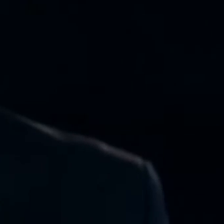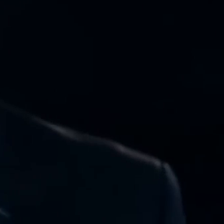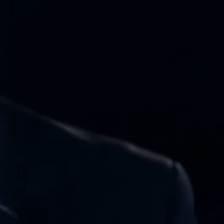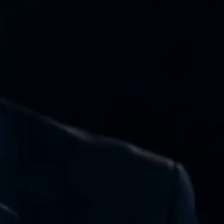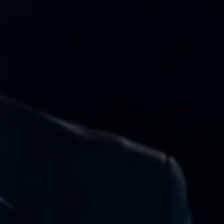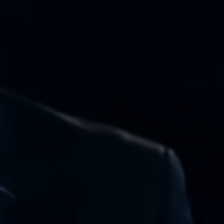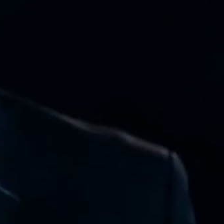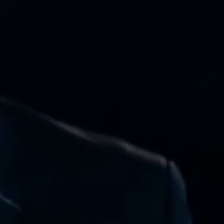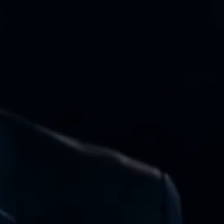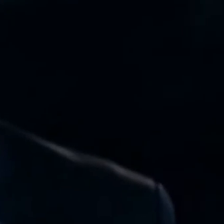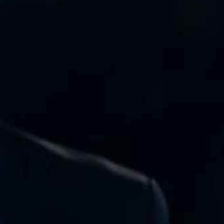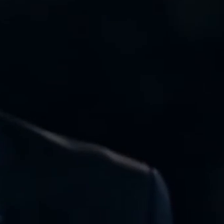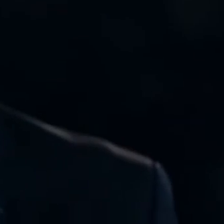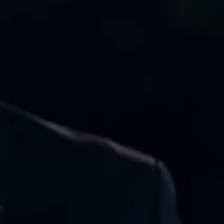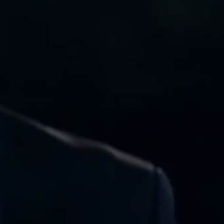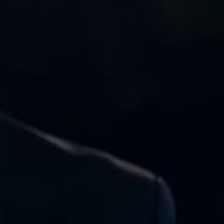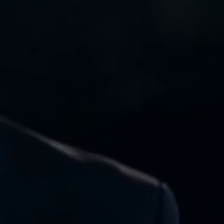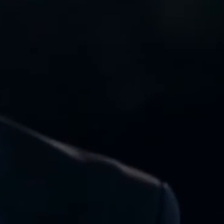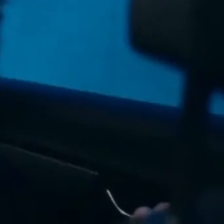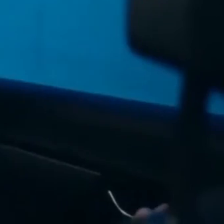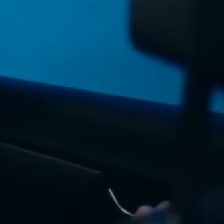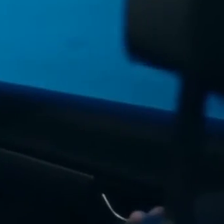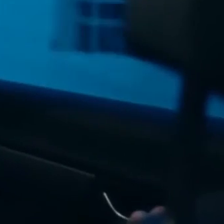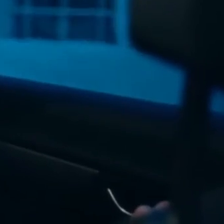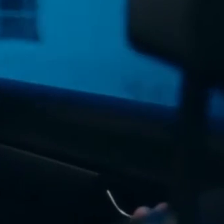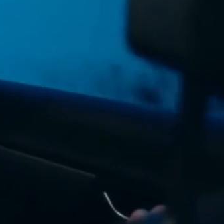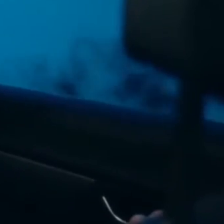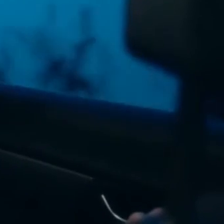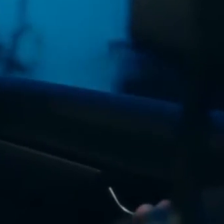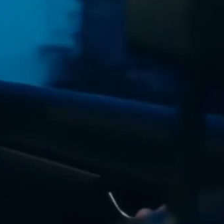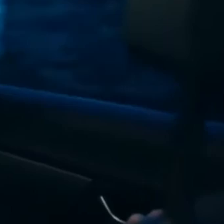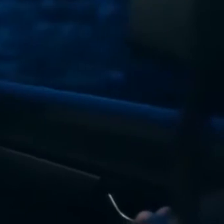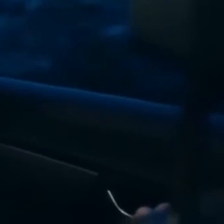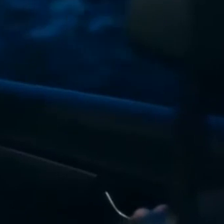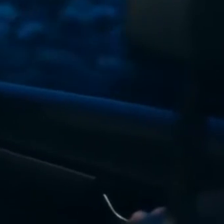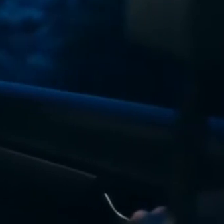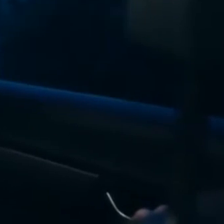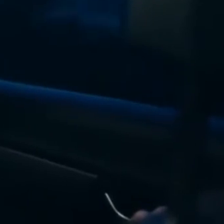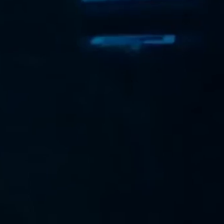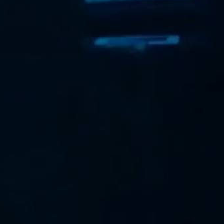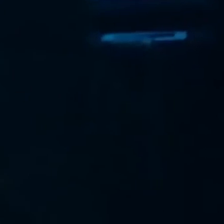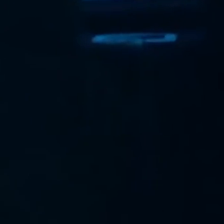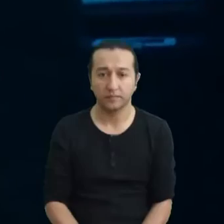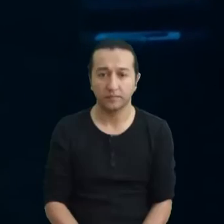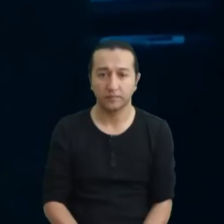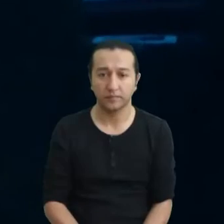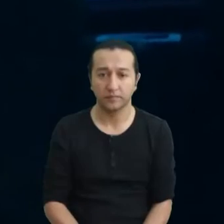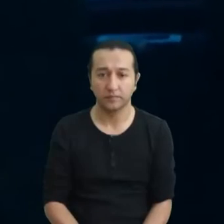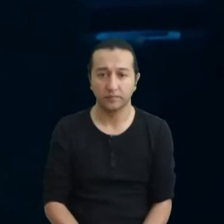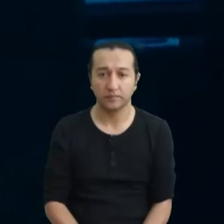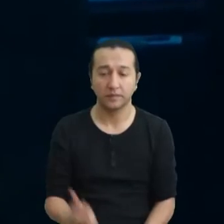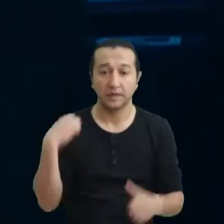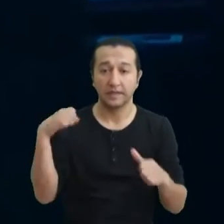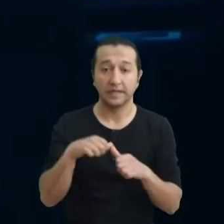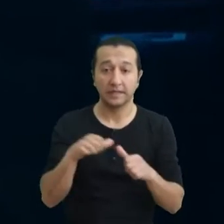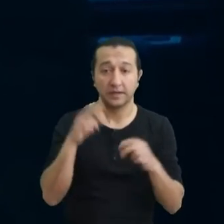sağ yanına çevrili. Gözleri boşluğa sabit, hafif kısık. Stefan aracın sol arkasında başını Andre'ye çevirdi.